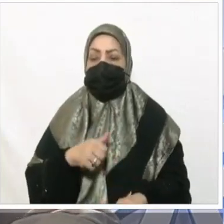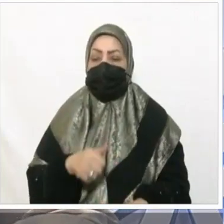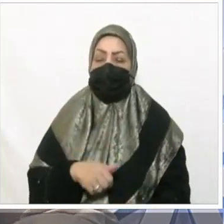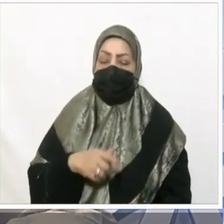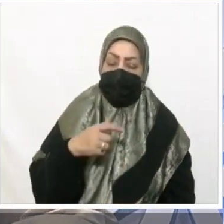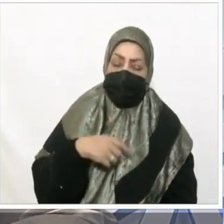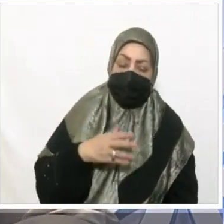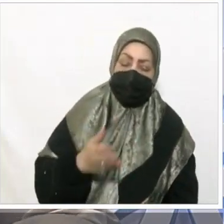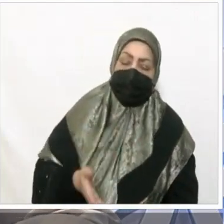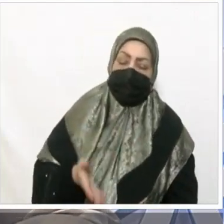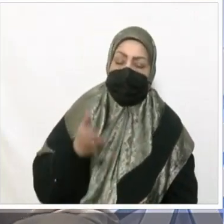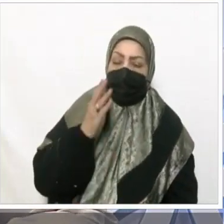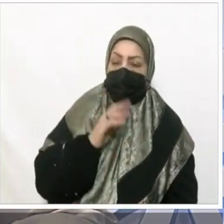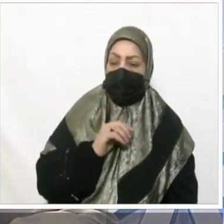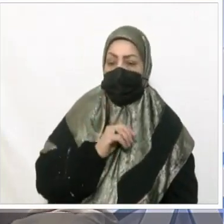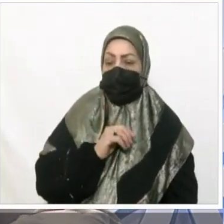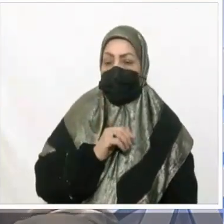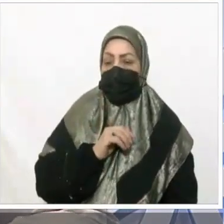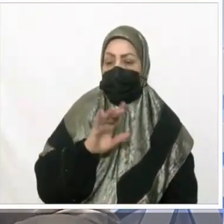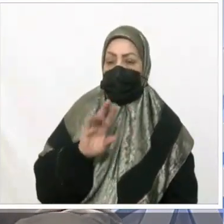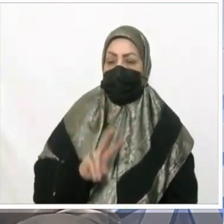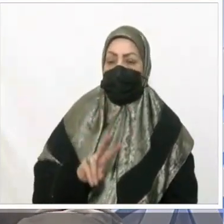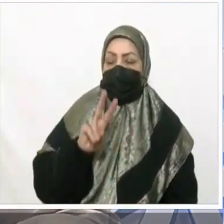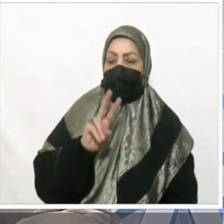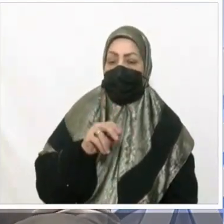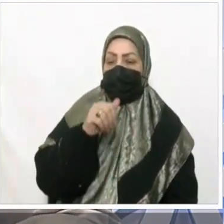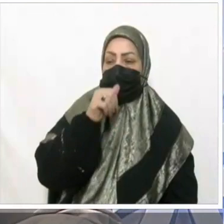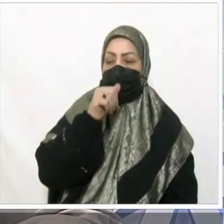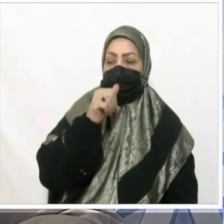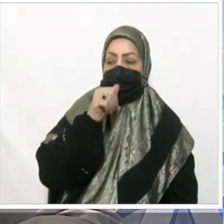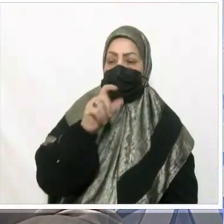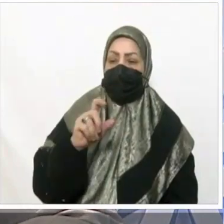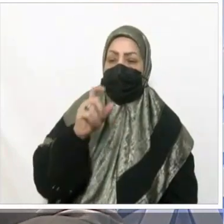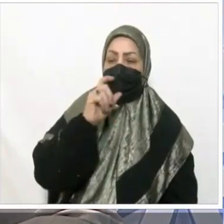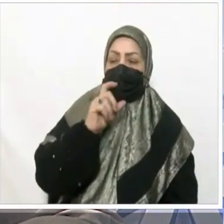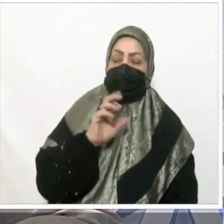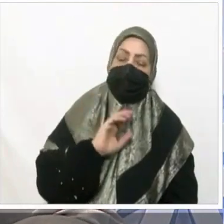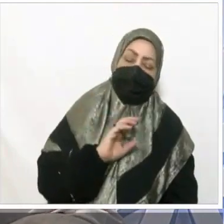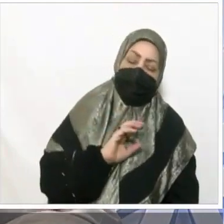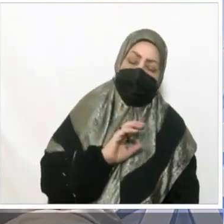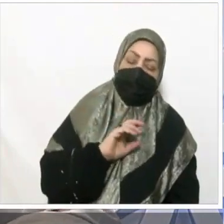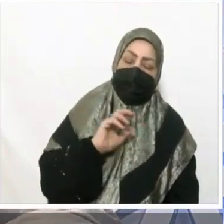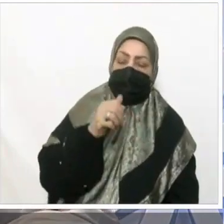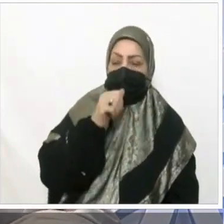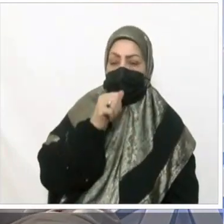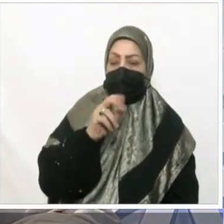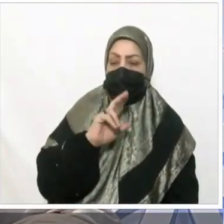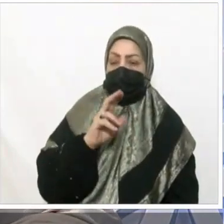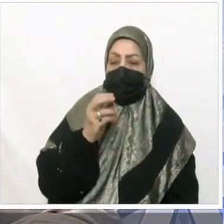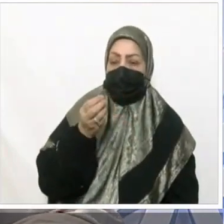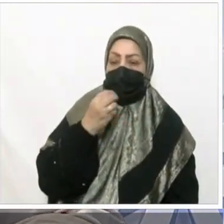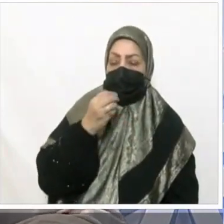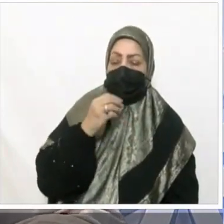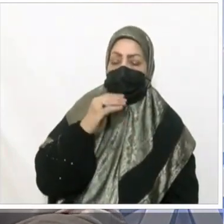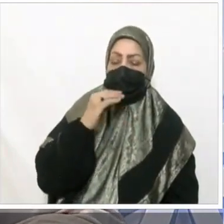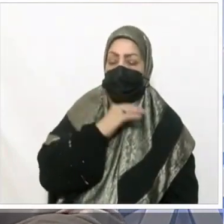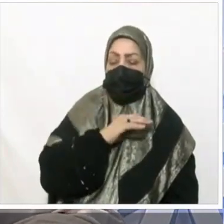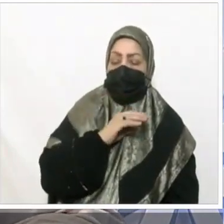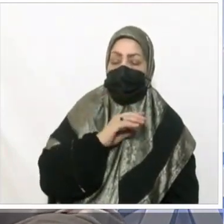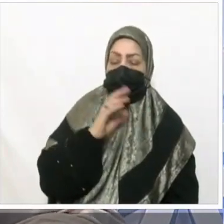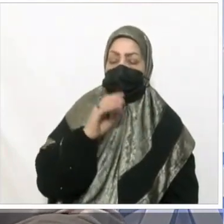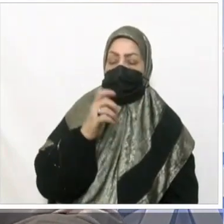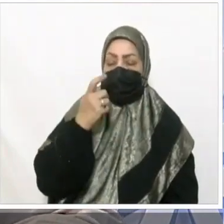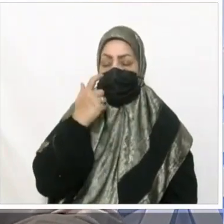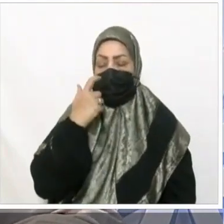ولا كذا، لا بأس أن يشرب أو يأكل بسرعة، ولكن المهم أنه إذا سمع